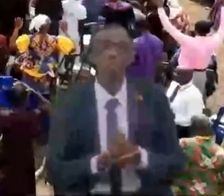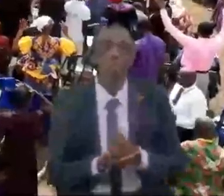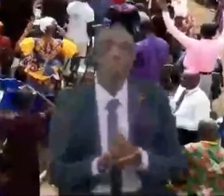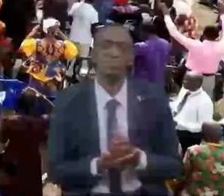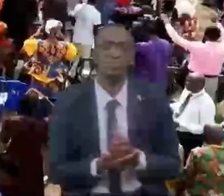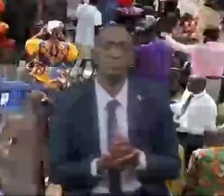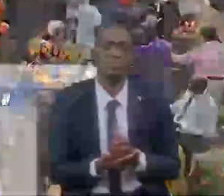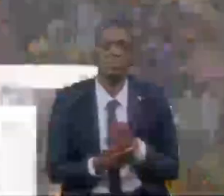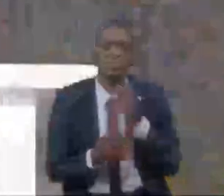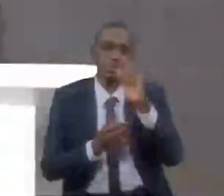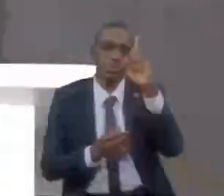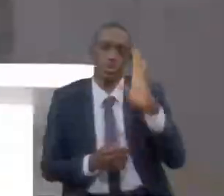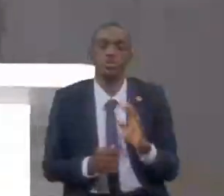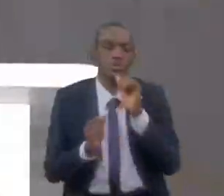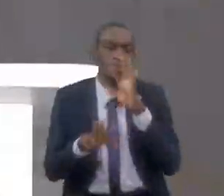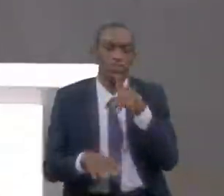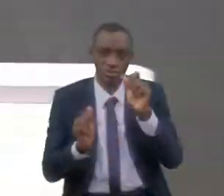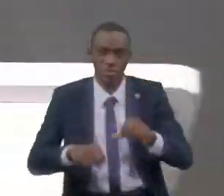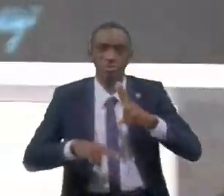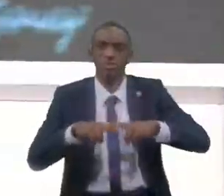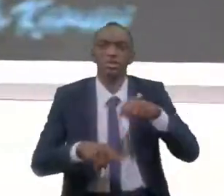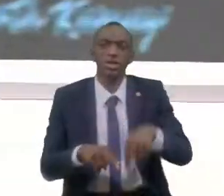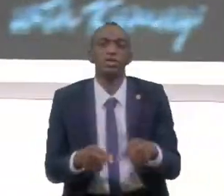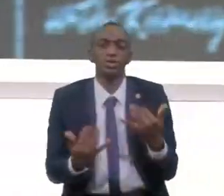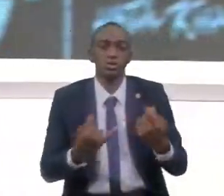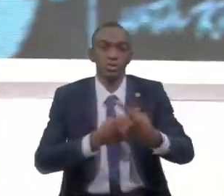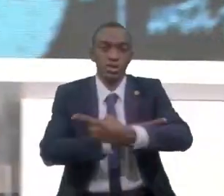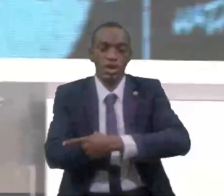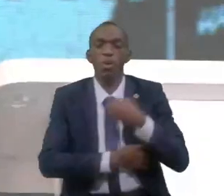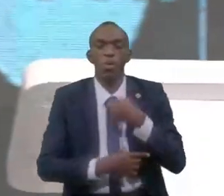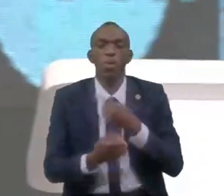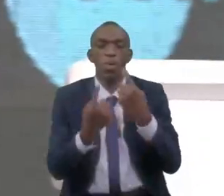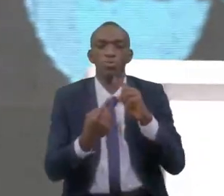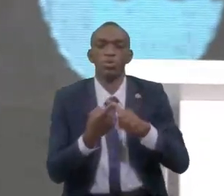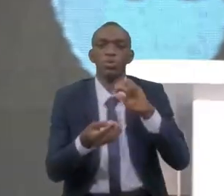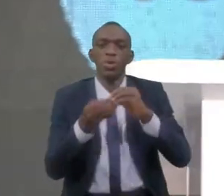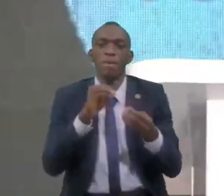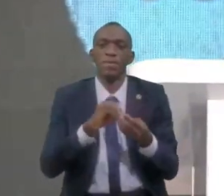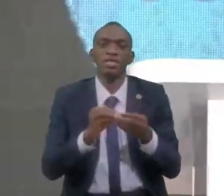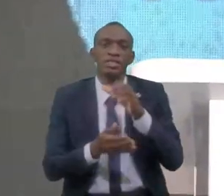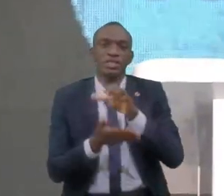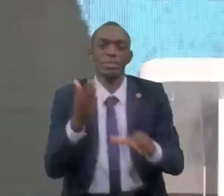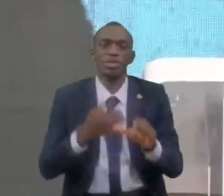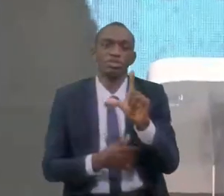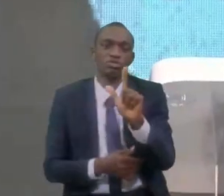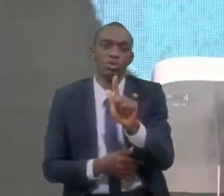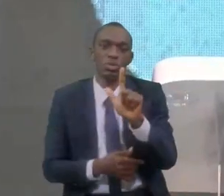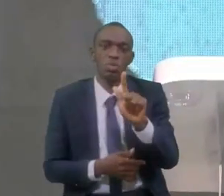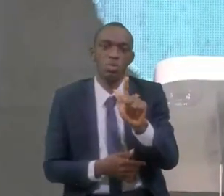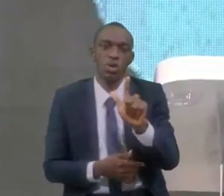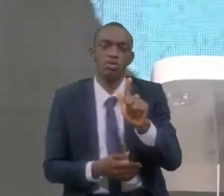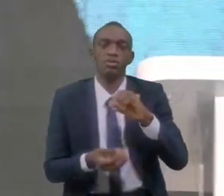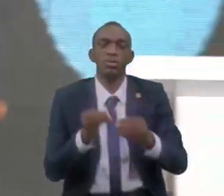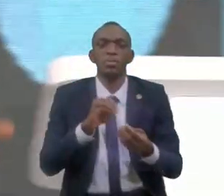Que Dieu vous bénisse. Vous pouvez vous asseoir. Aujourd'hui, nous sommes en Nombre, au chapitre 21. Et je